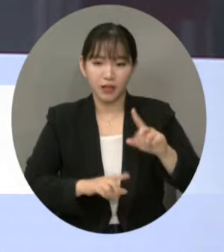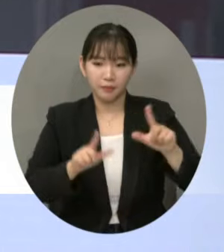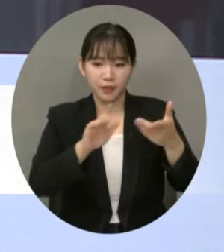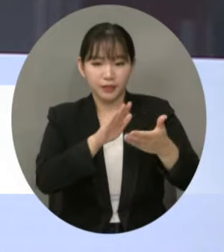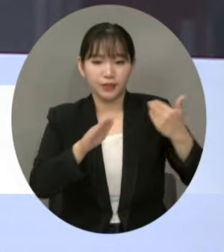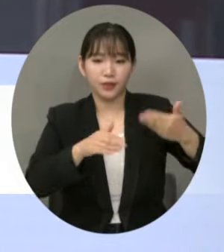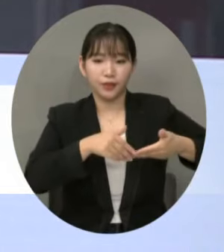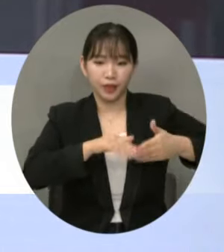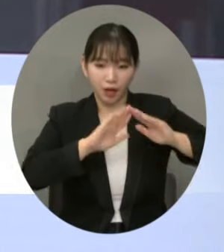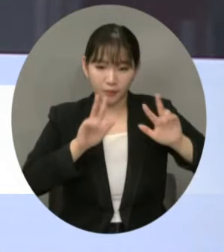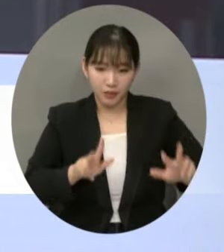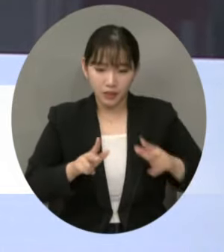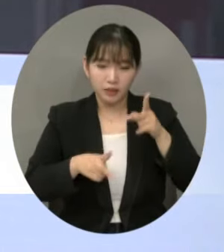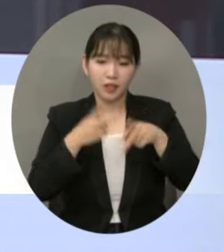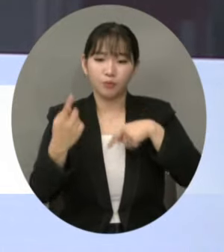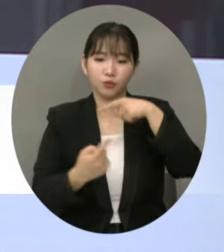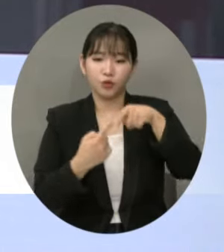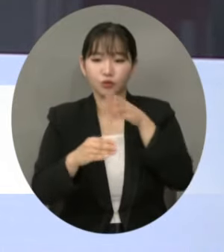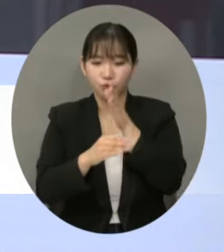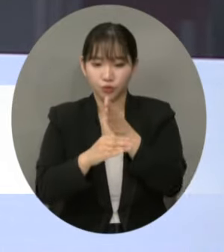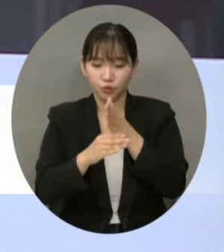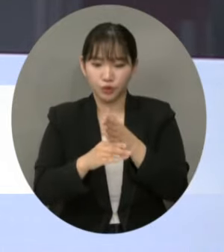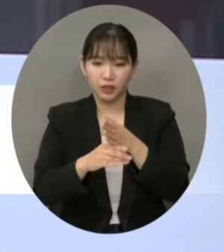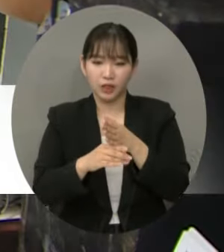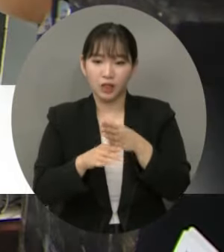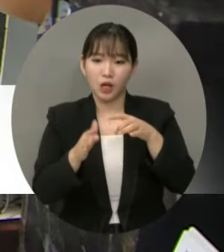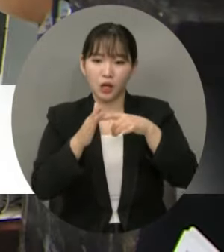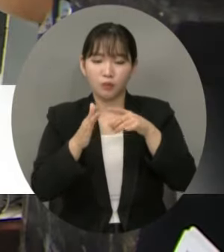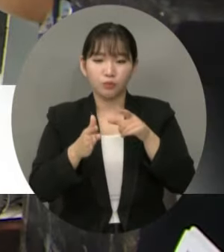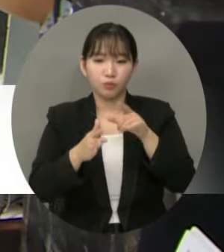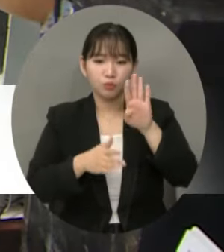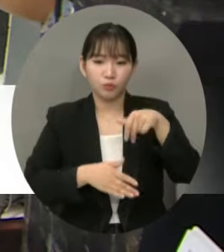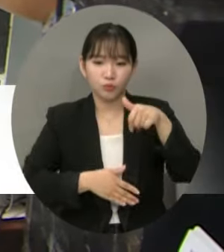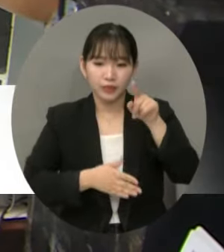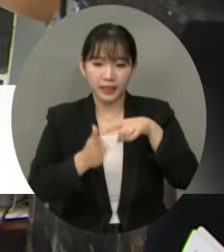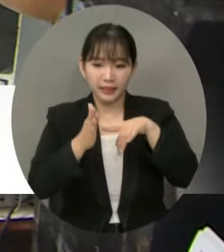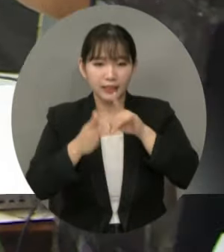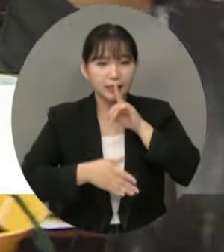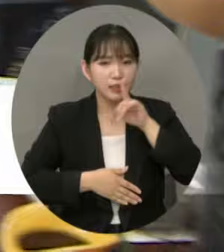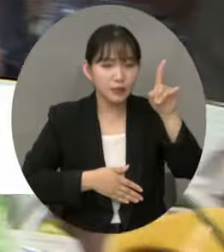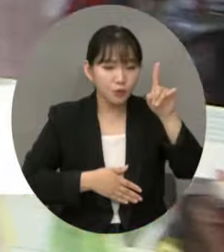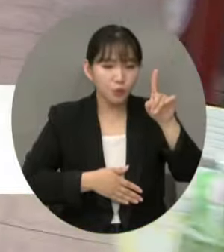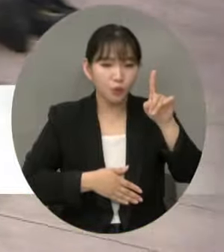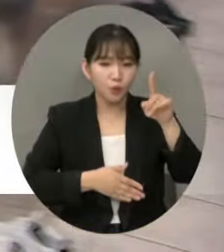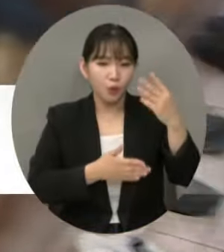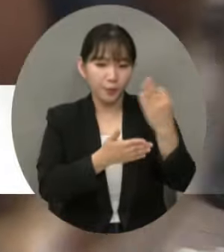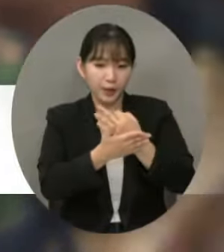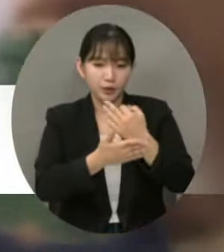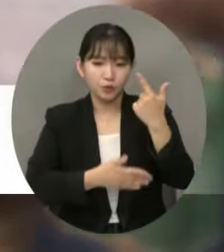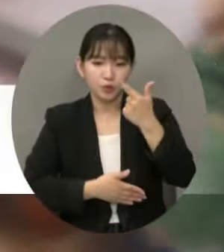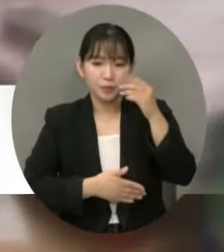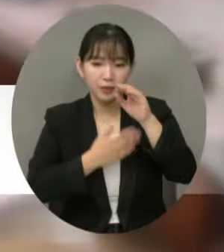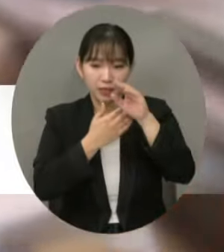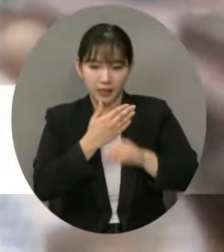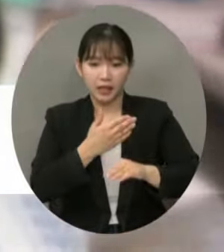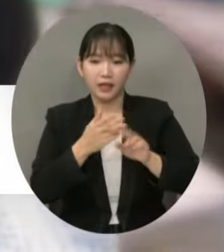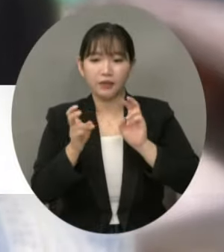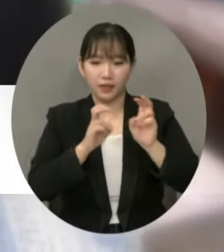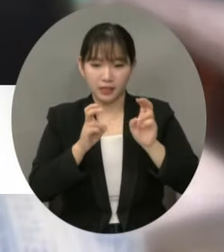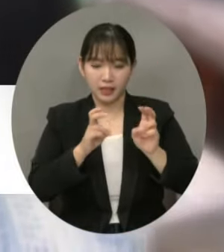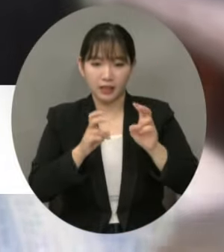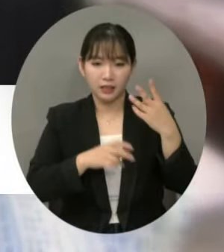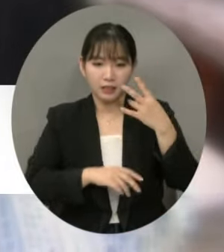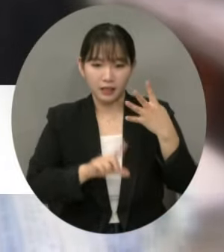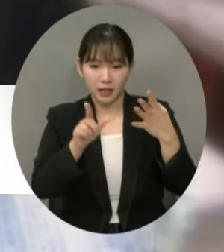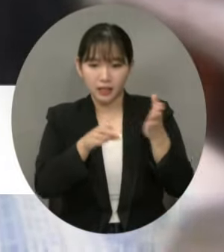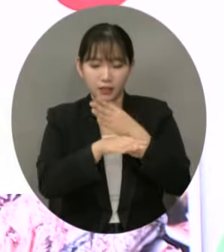이전 개업해 현재 사업을 운영하고 있는 부가세 신고 매출액이 6천만 원 이하인 사업자로 2024년